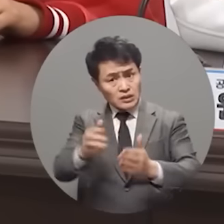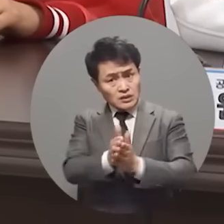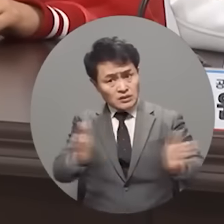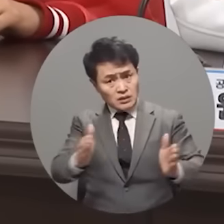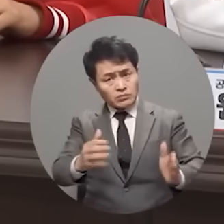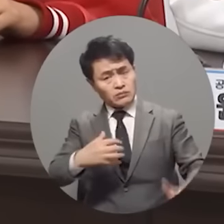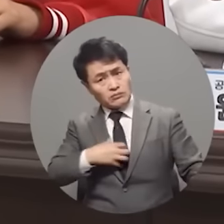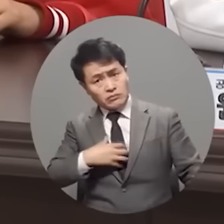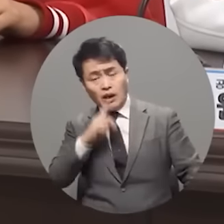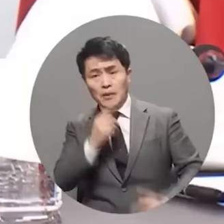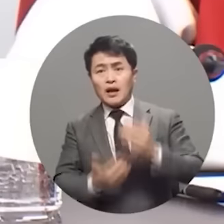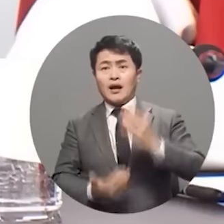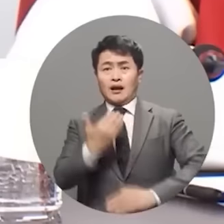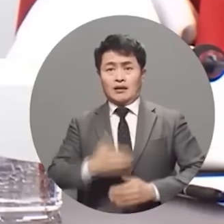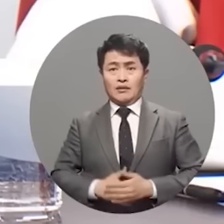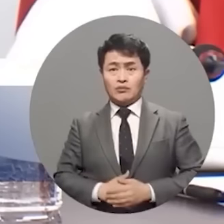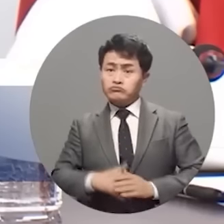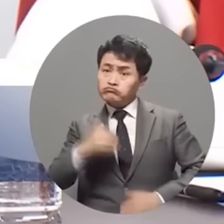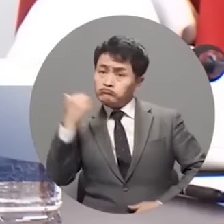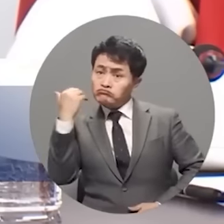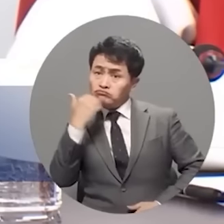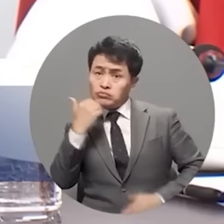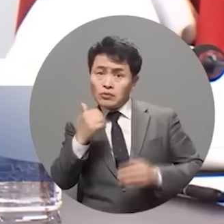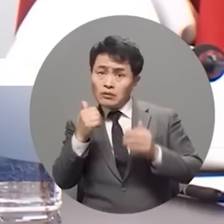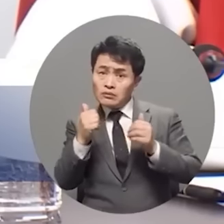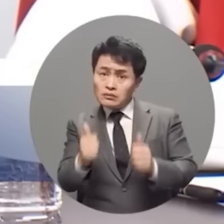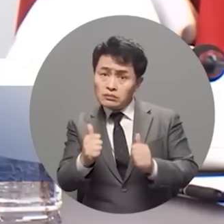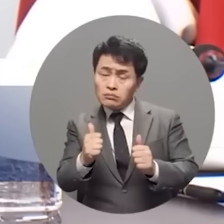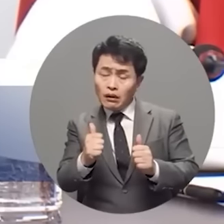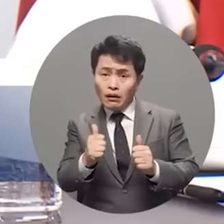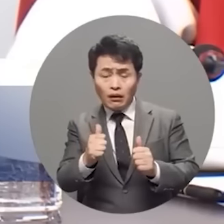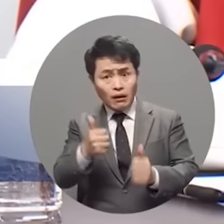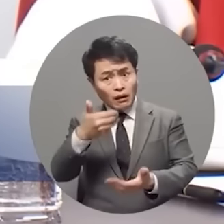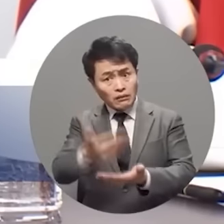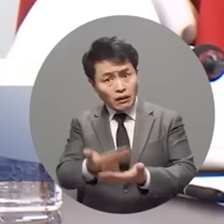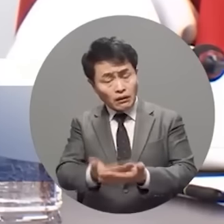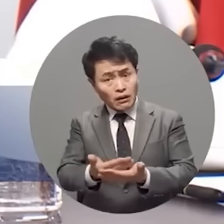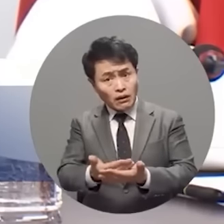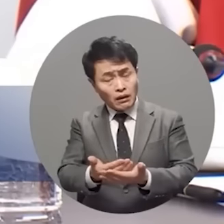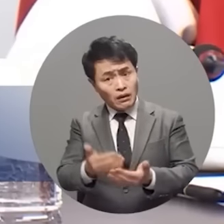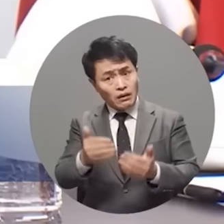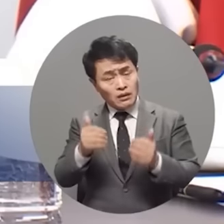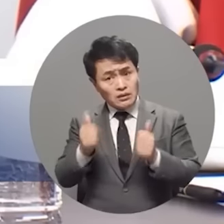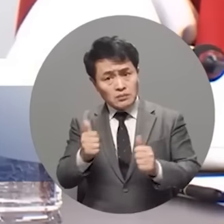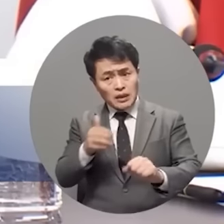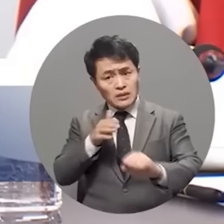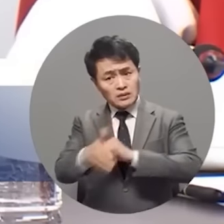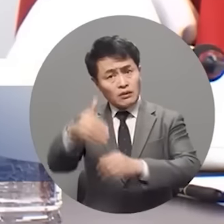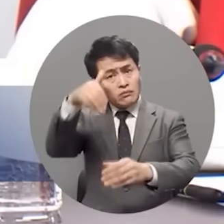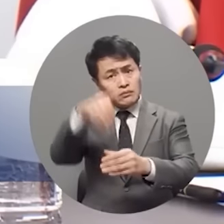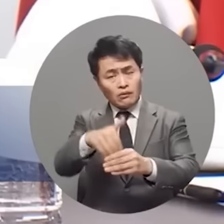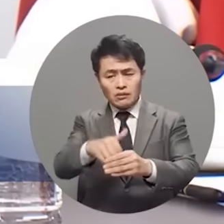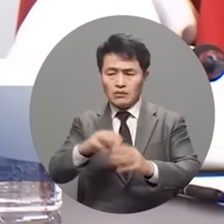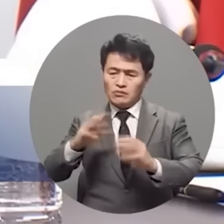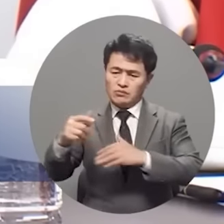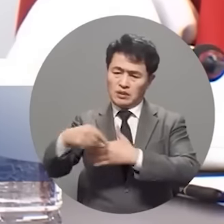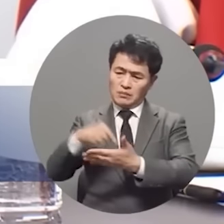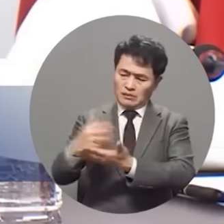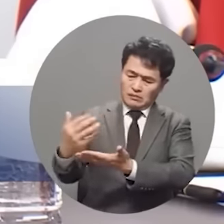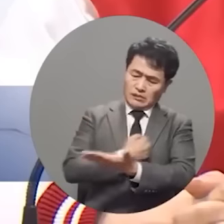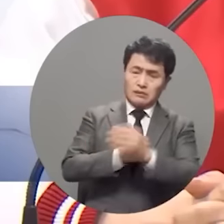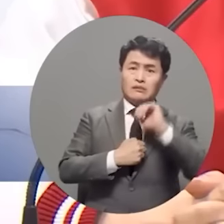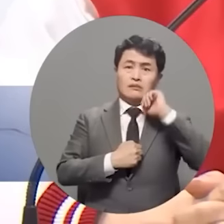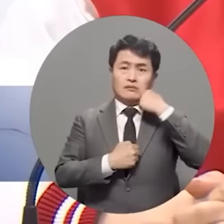우려가 나왔습니다. 누구를 심판해달라. 심판의 선거로 가는 것은 국민의 마음을 얻을 수 없다고 생각을